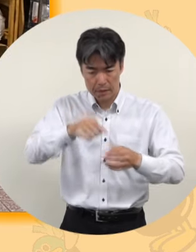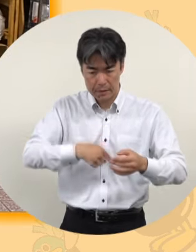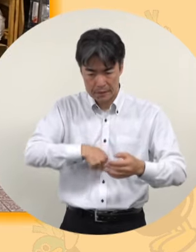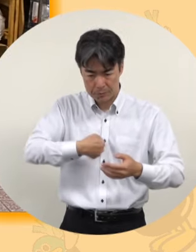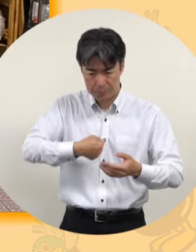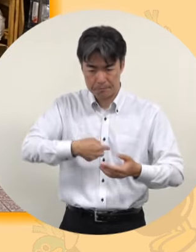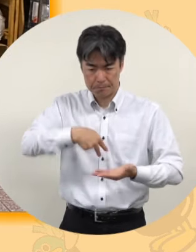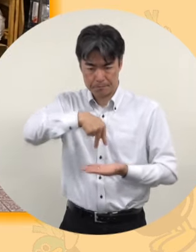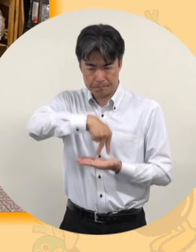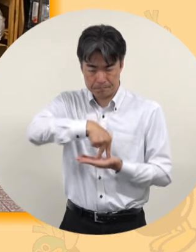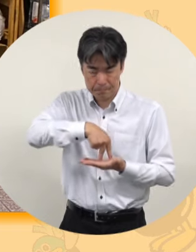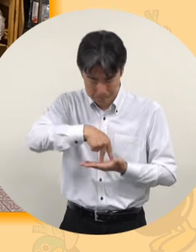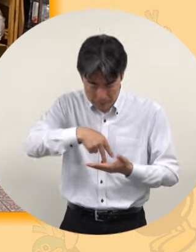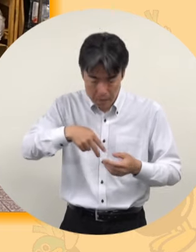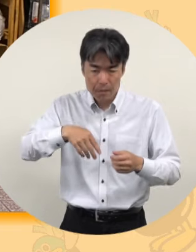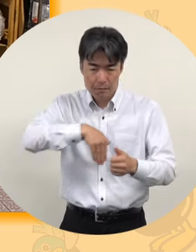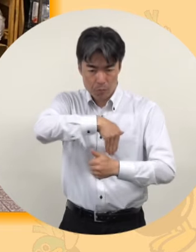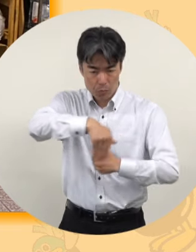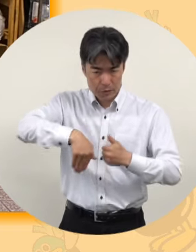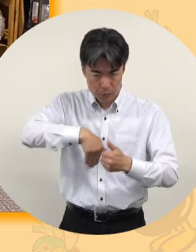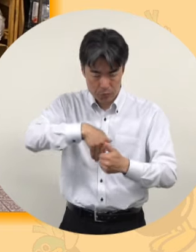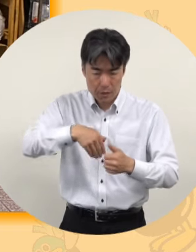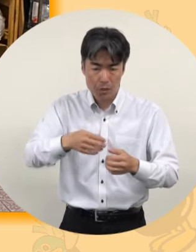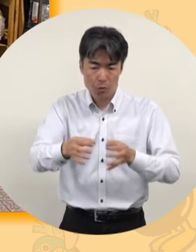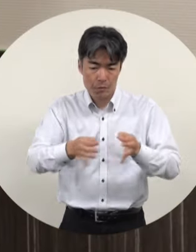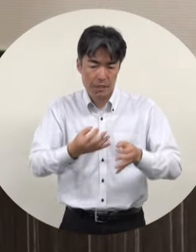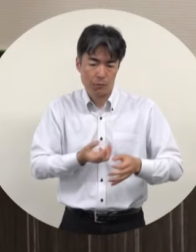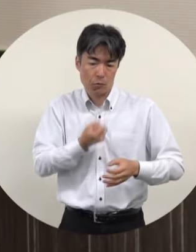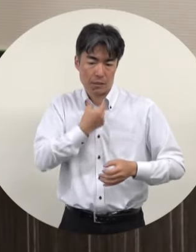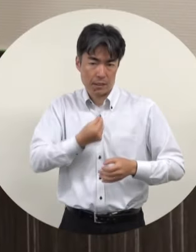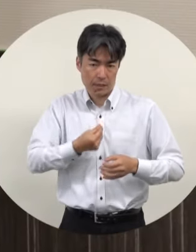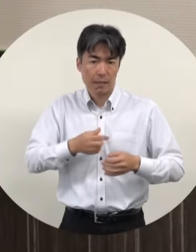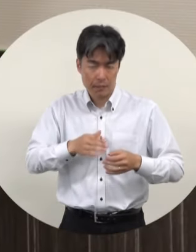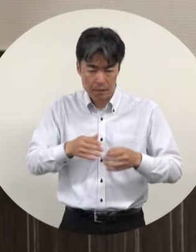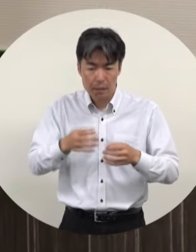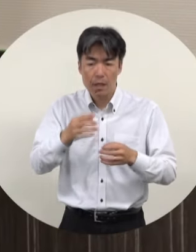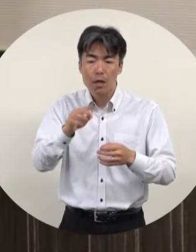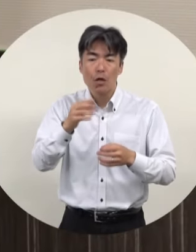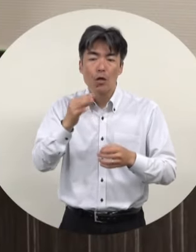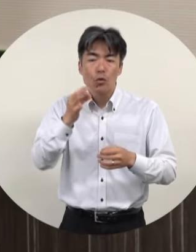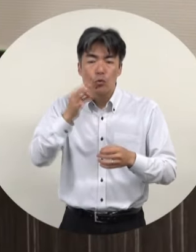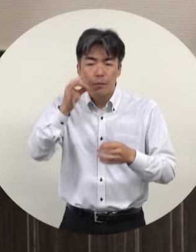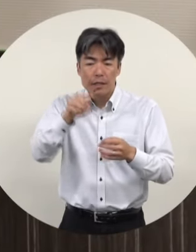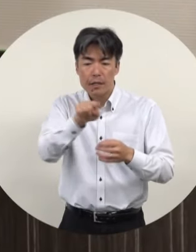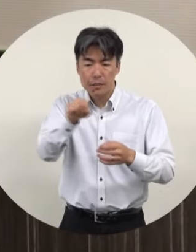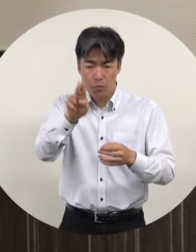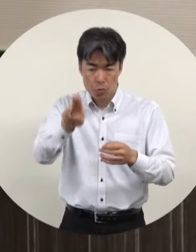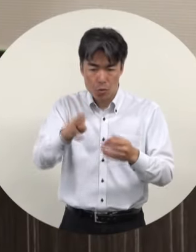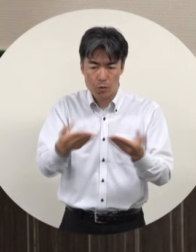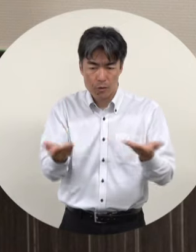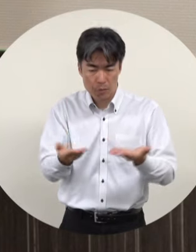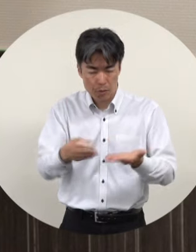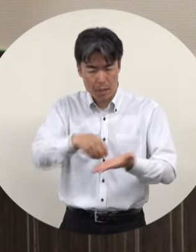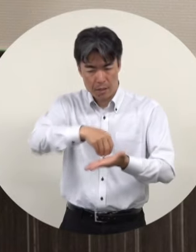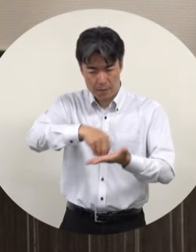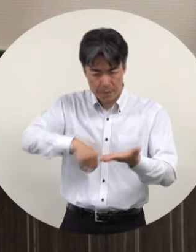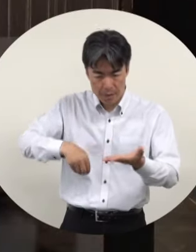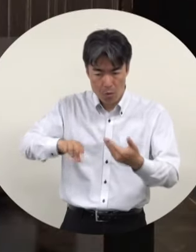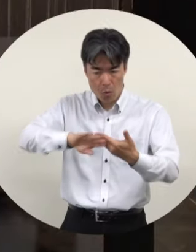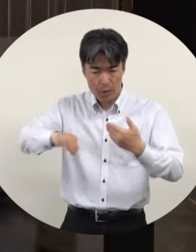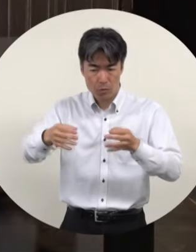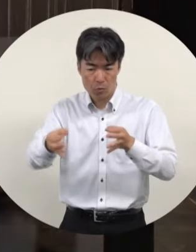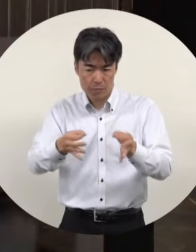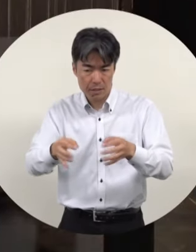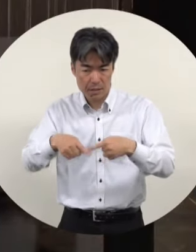でも独立したいという思いがありまして、一回僕も梅園の時辞めて他のところとか修行して、